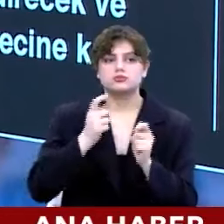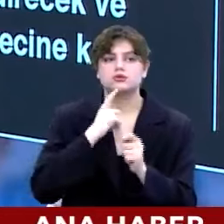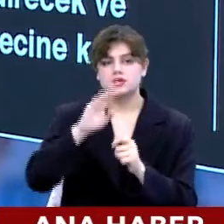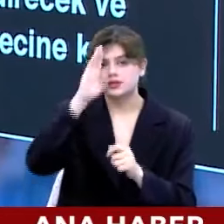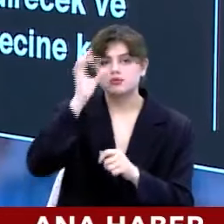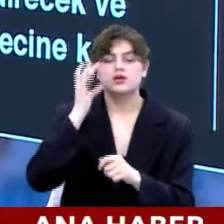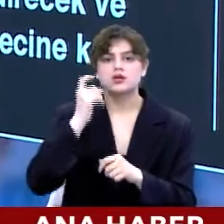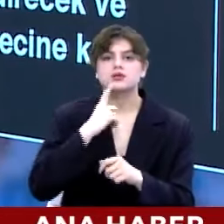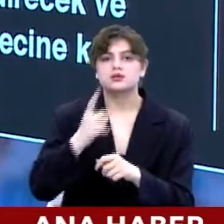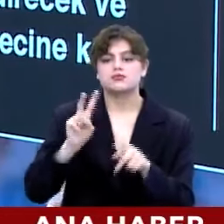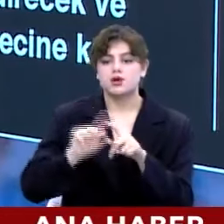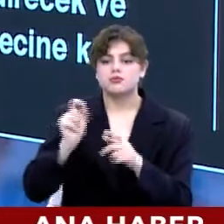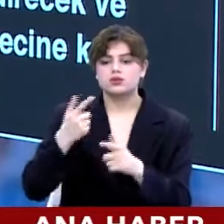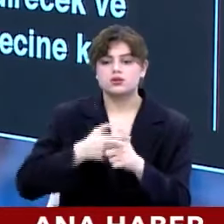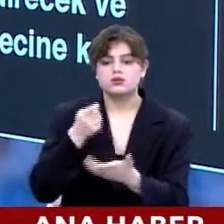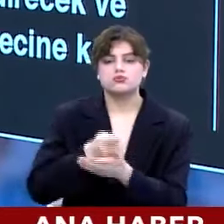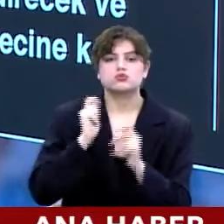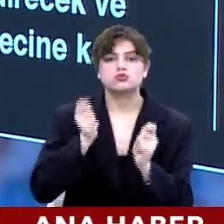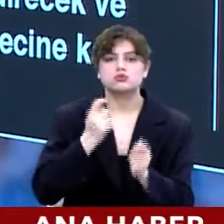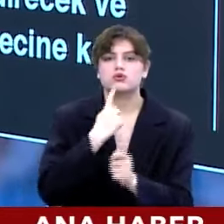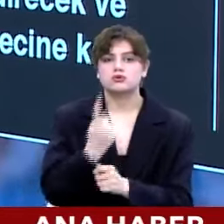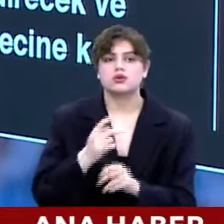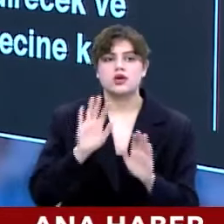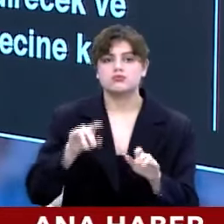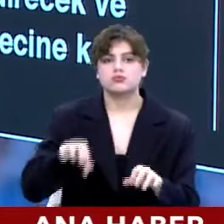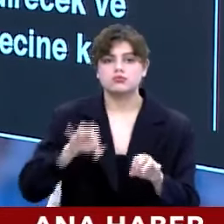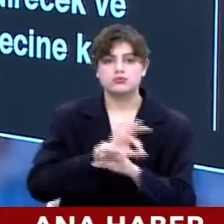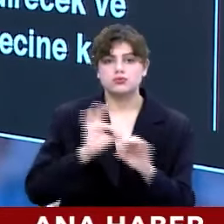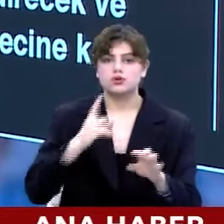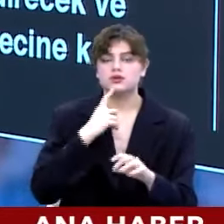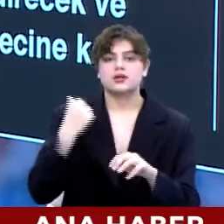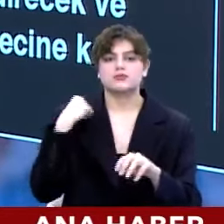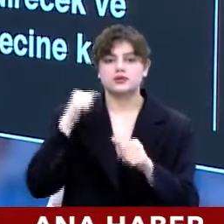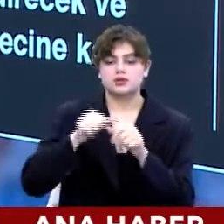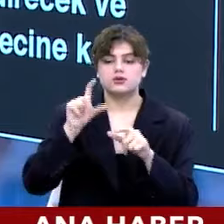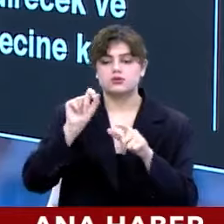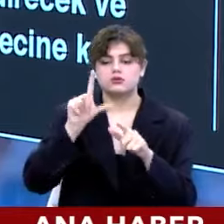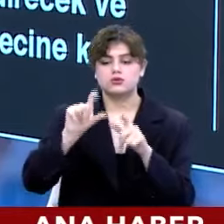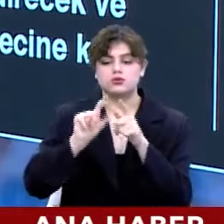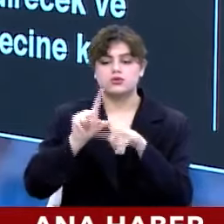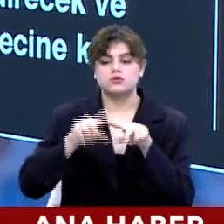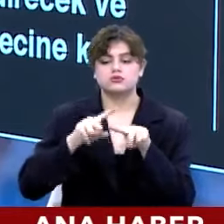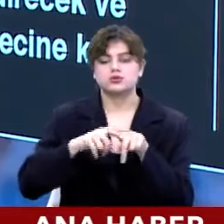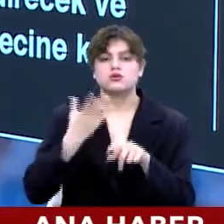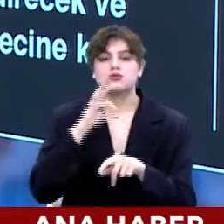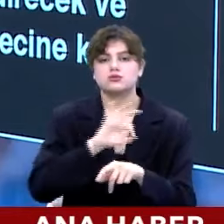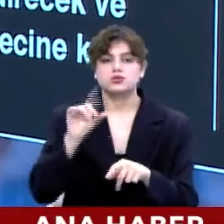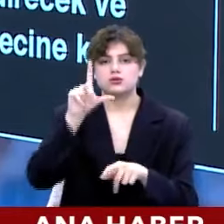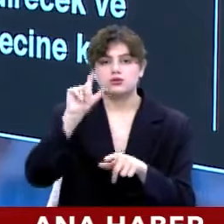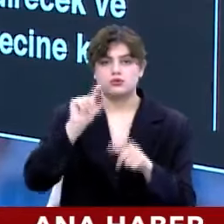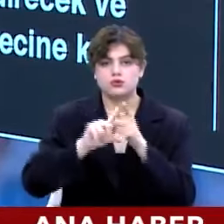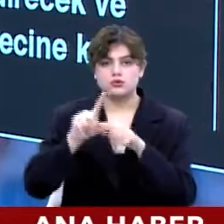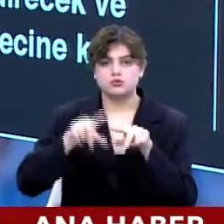İstanbul'un, Ankara, İzmir'de o kirayı nasıl karşılasın? Karşılayamaz. Ama bundan böyle ek lojman talepleri yerine getirilmeyecek. Çünkü